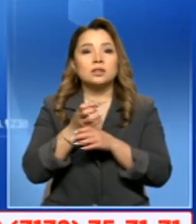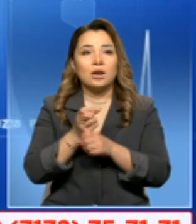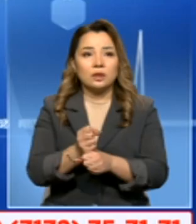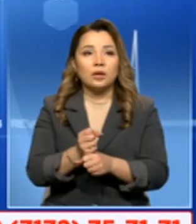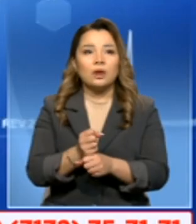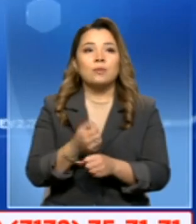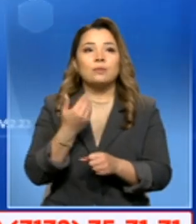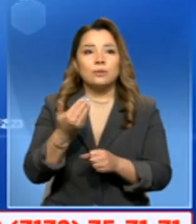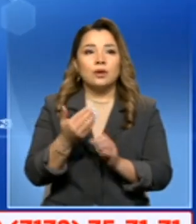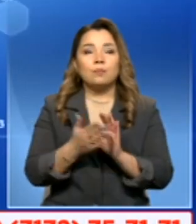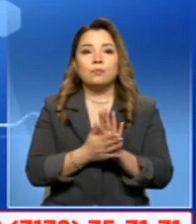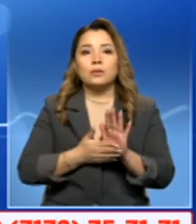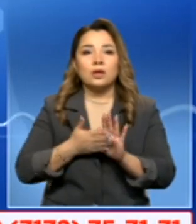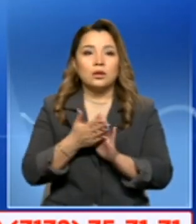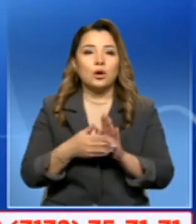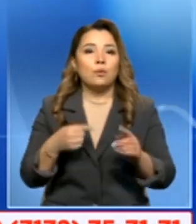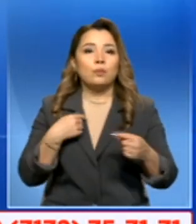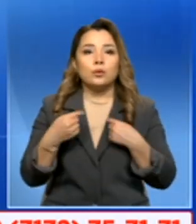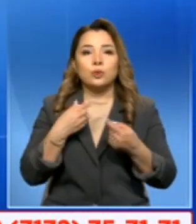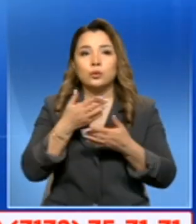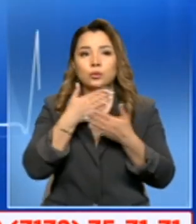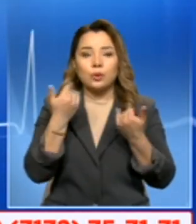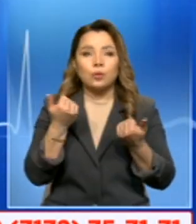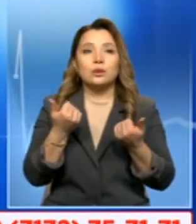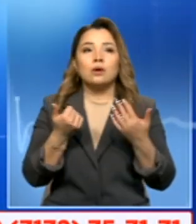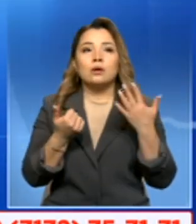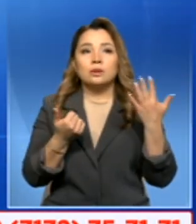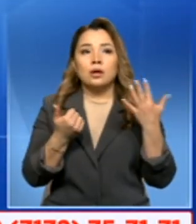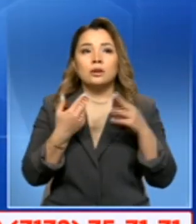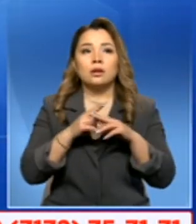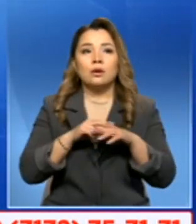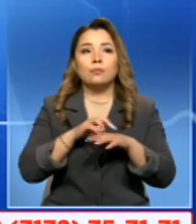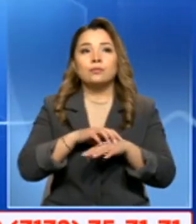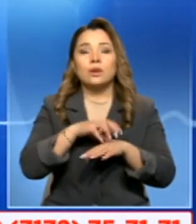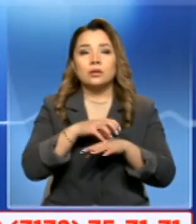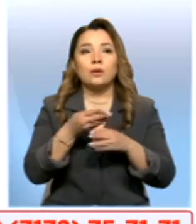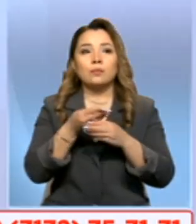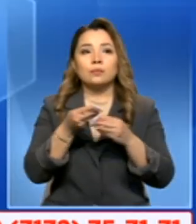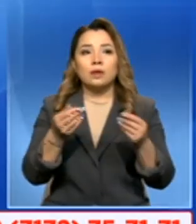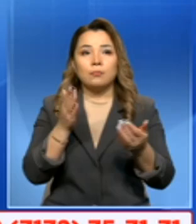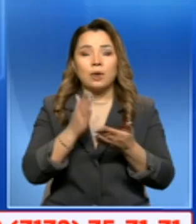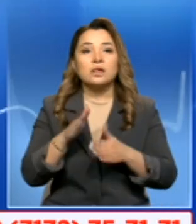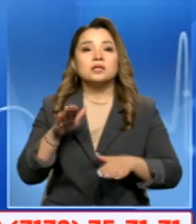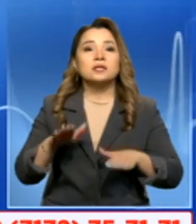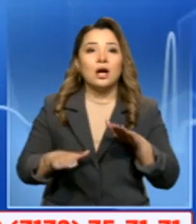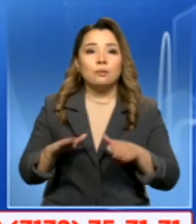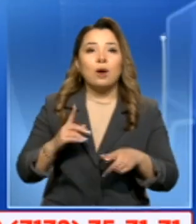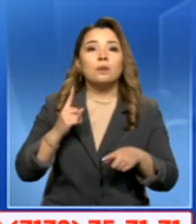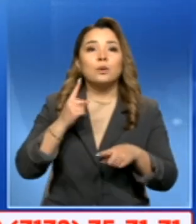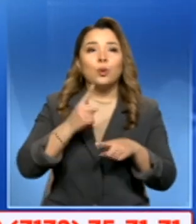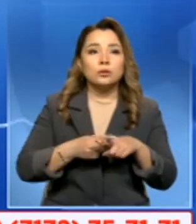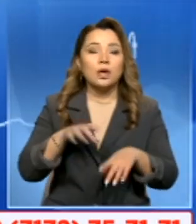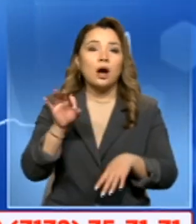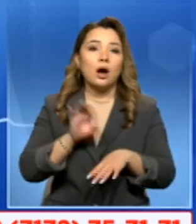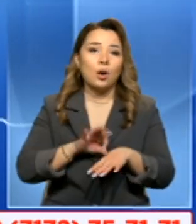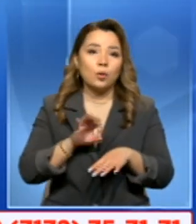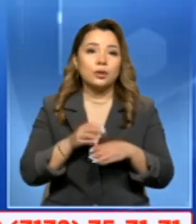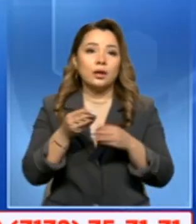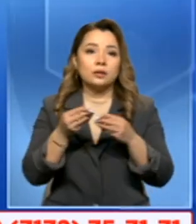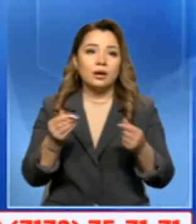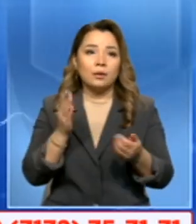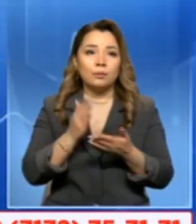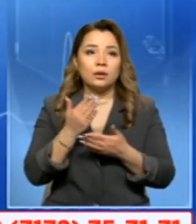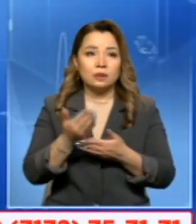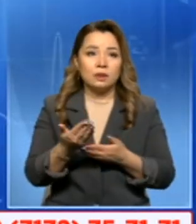шпорам қазір мазаламайды. Сосын сол қолымда жаңа ісік болған, ол да кетті. Салмақпен қоса ауруларым да кетіп